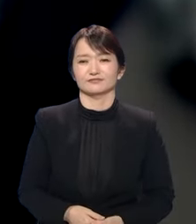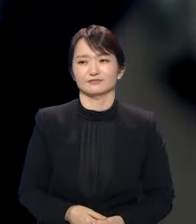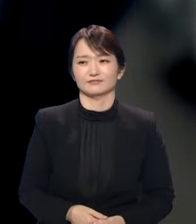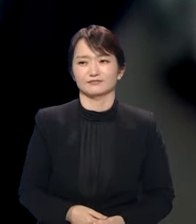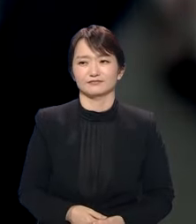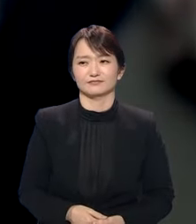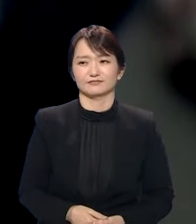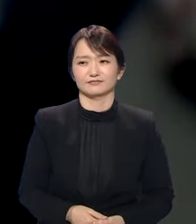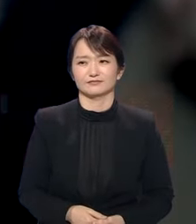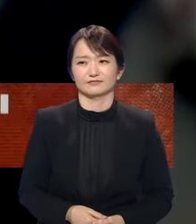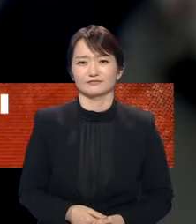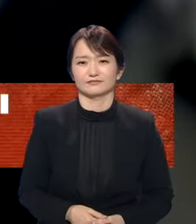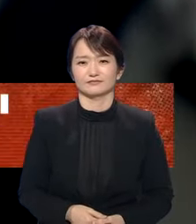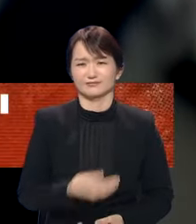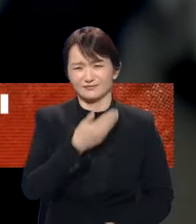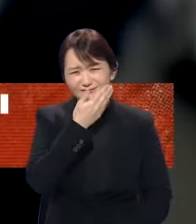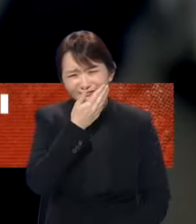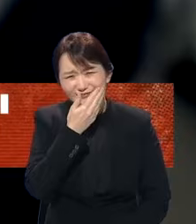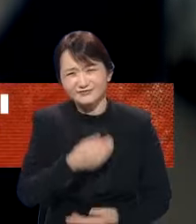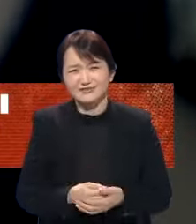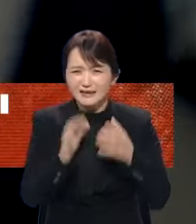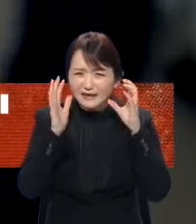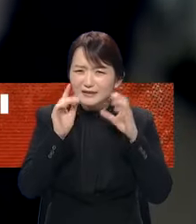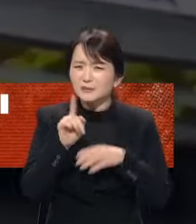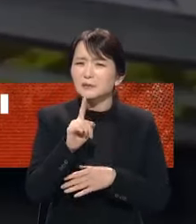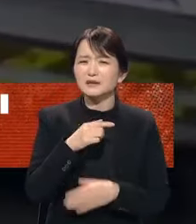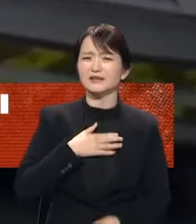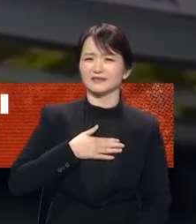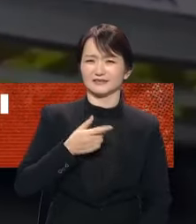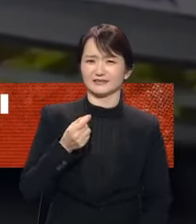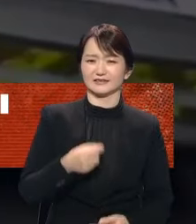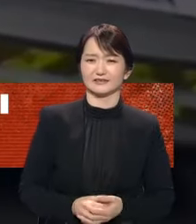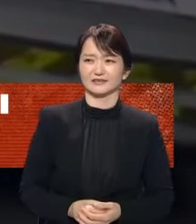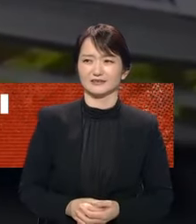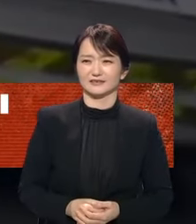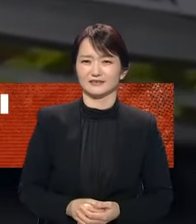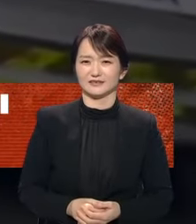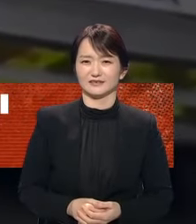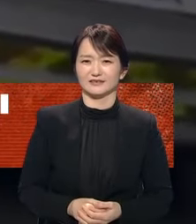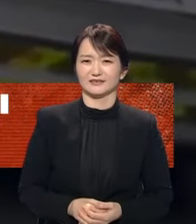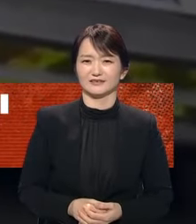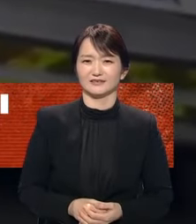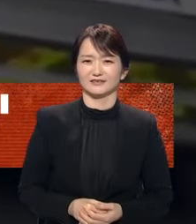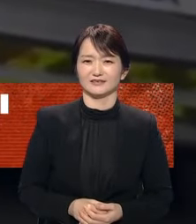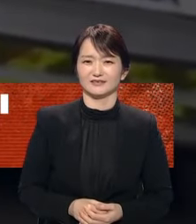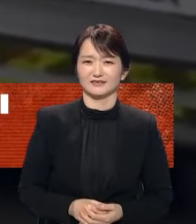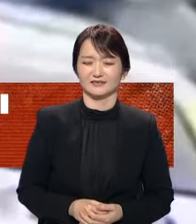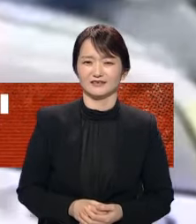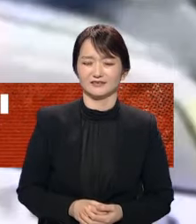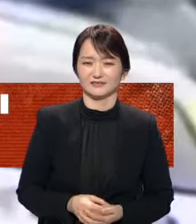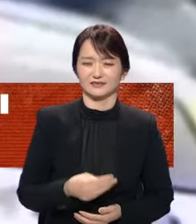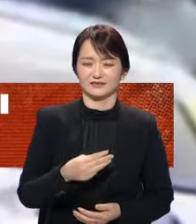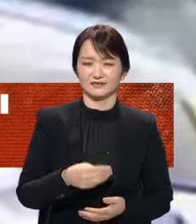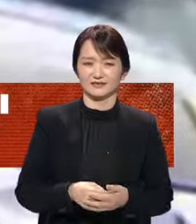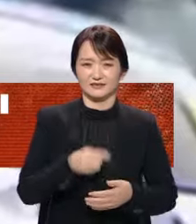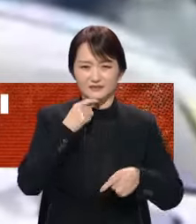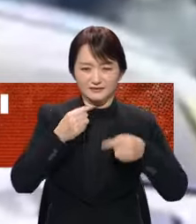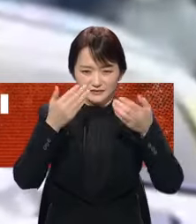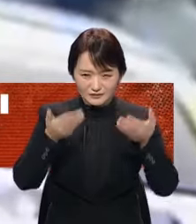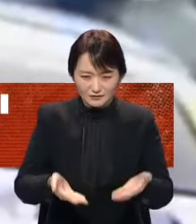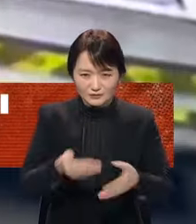백 변호사님 네. 너무 귀여워 애가 뭘 좀 알아 그리고 아, 저도 자동으로 세뱃돈 줄 것 같은데요 저러면 그러니까 저게 이제 설 연휴 마지막 날 2월